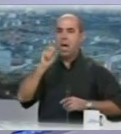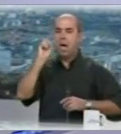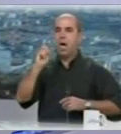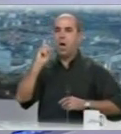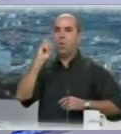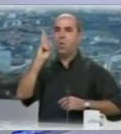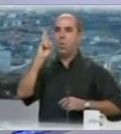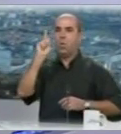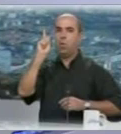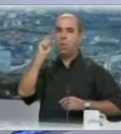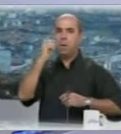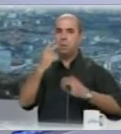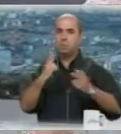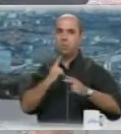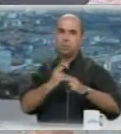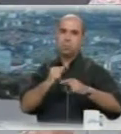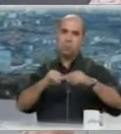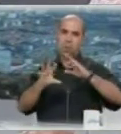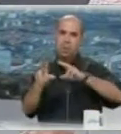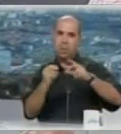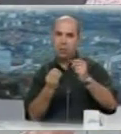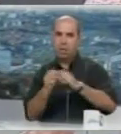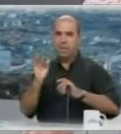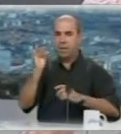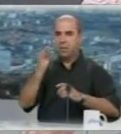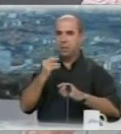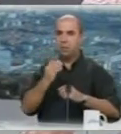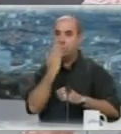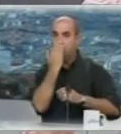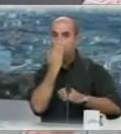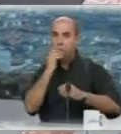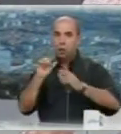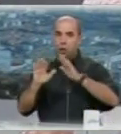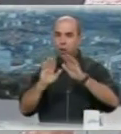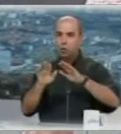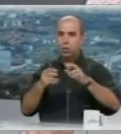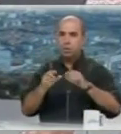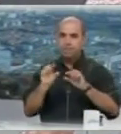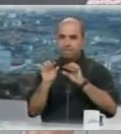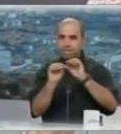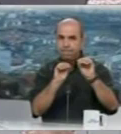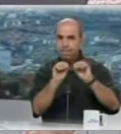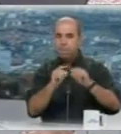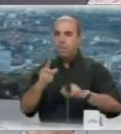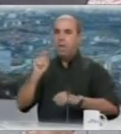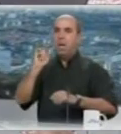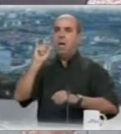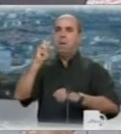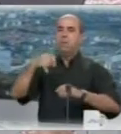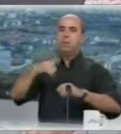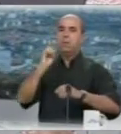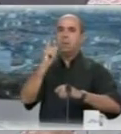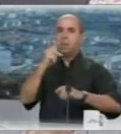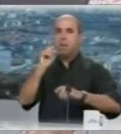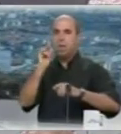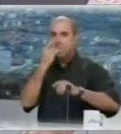في المراجع الفرنسية. لكن الباحث في هذا المجال اللي هو أحمد كريم لبش نوجه له تحية خاصة،